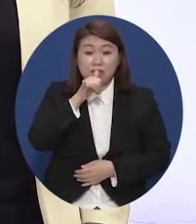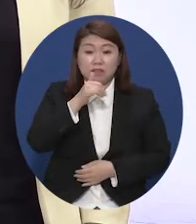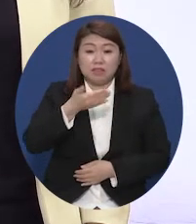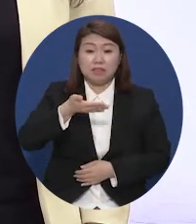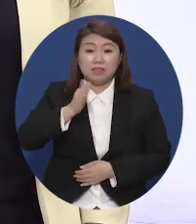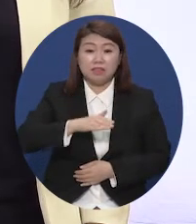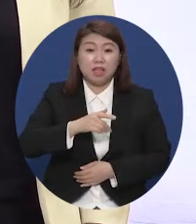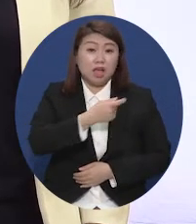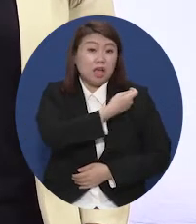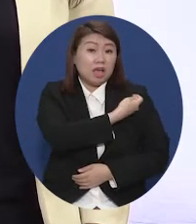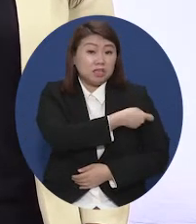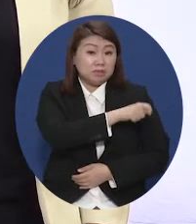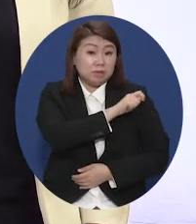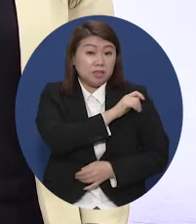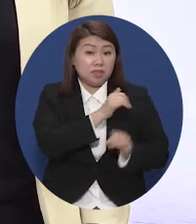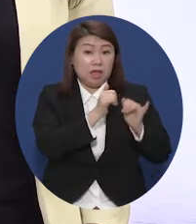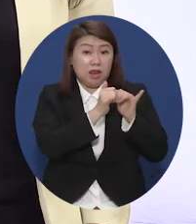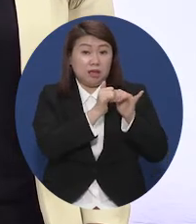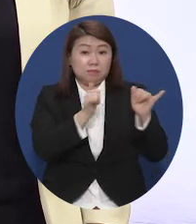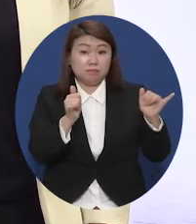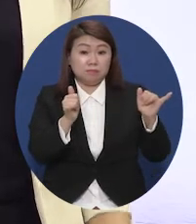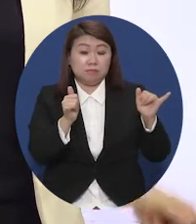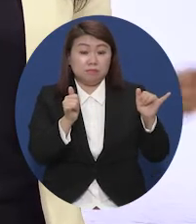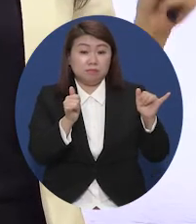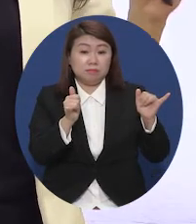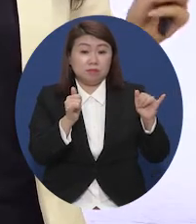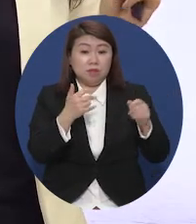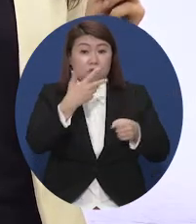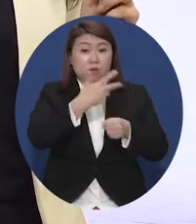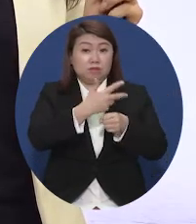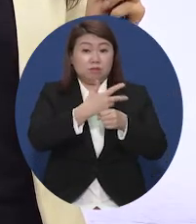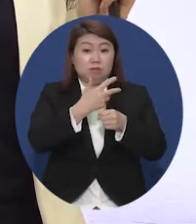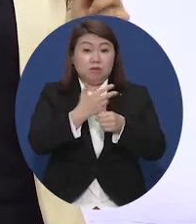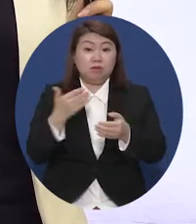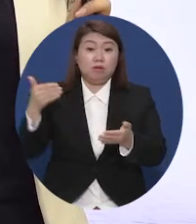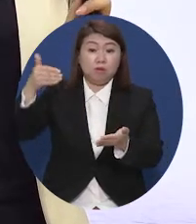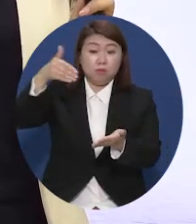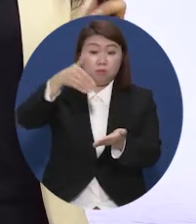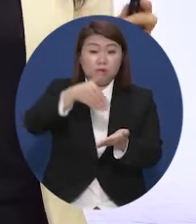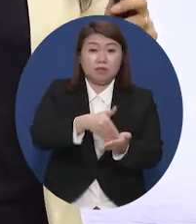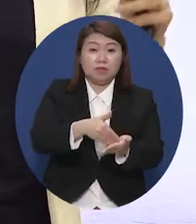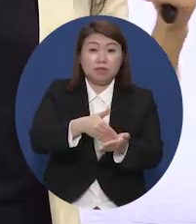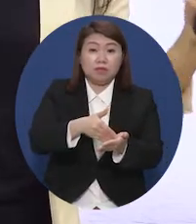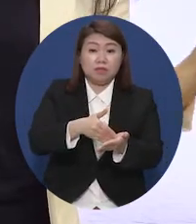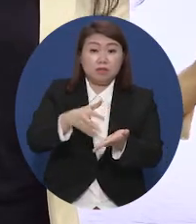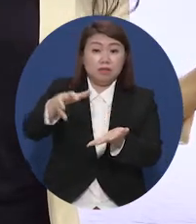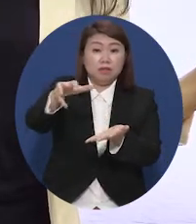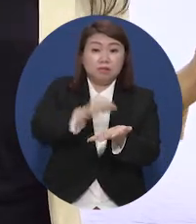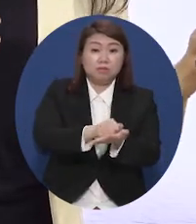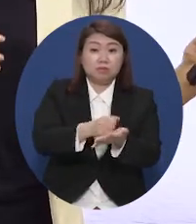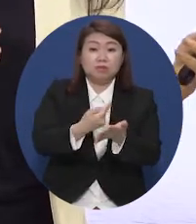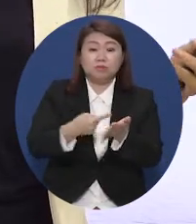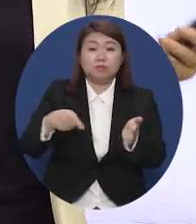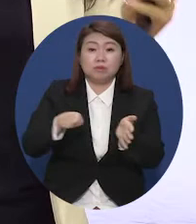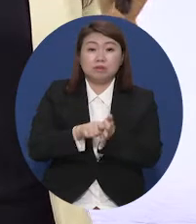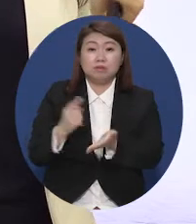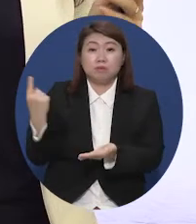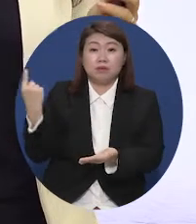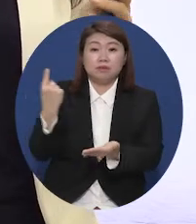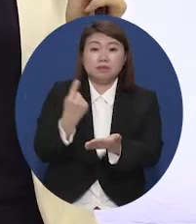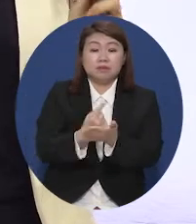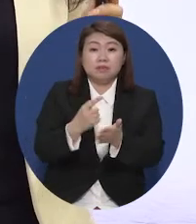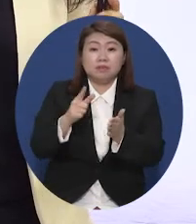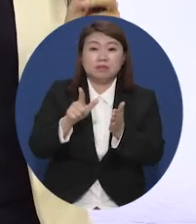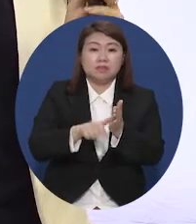익심체가 바로 스페인 군민들이 이곳을 과테말라에 세운 과테말라를 정복하기 위해서 왔을 때